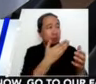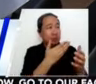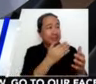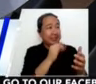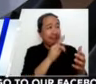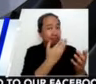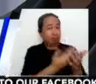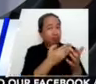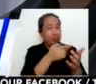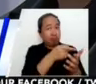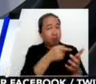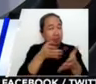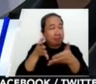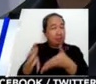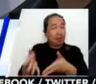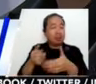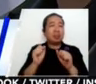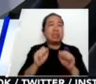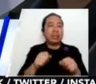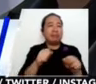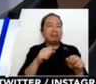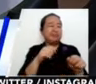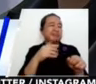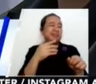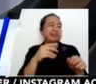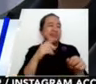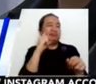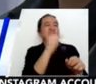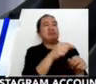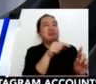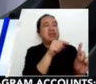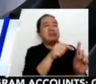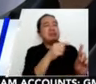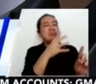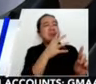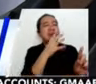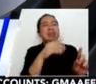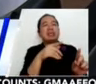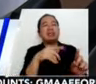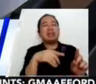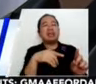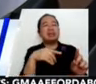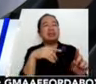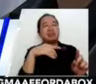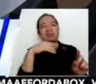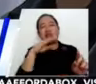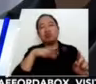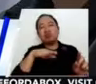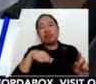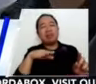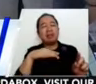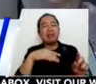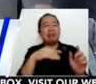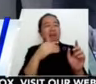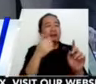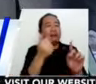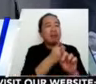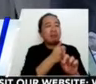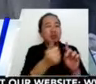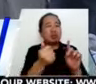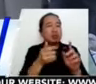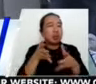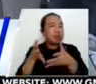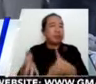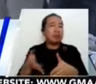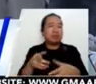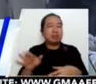po rin namin kasuhan yung nanay ng child abuse for abandonment and neglect dun sa sarili niyang anak. Sinampahan na